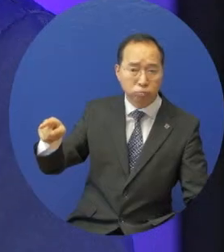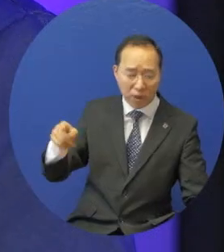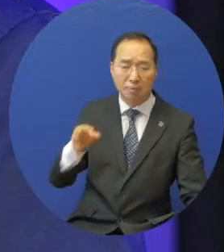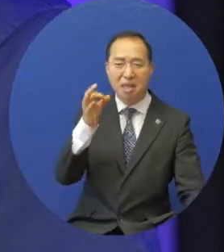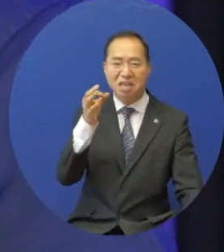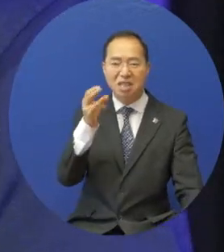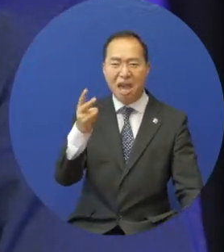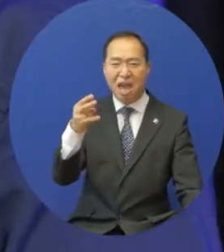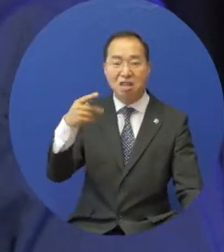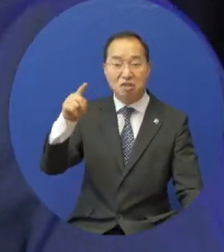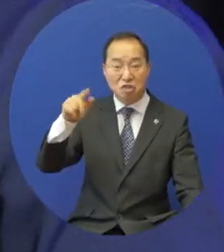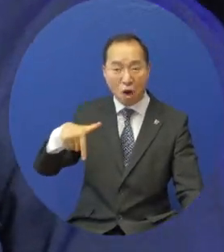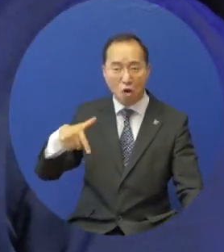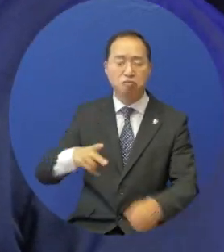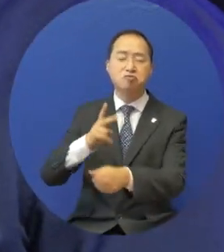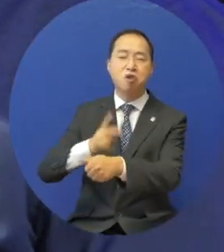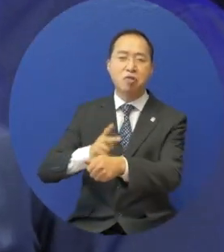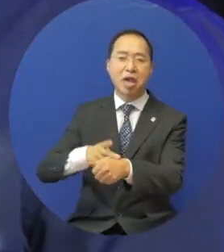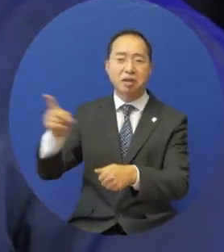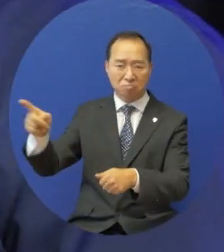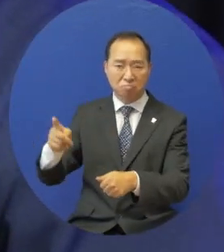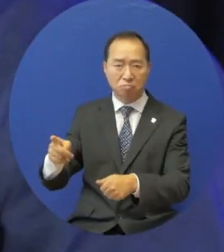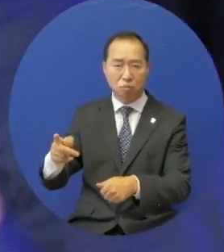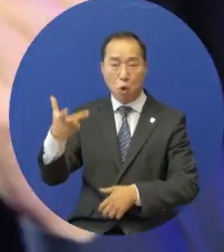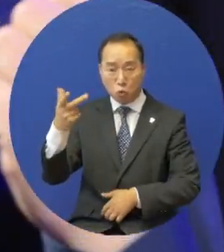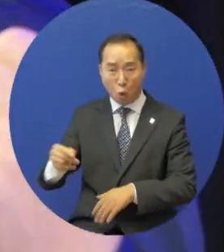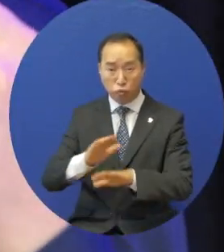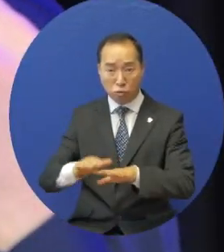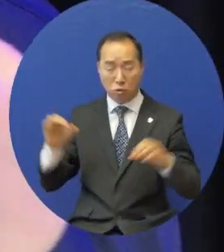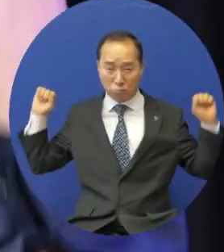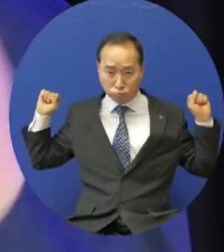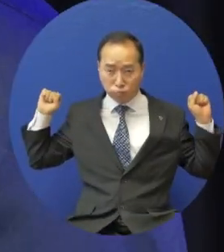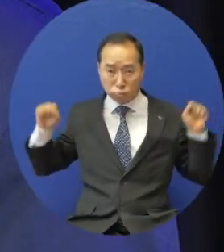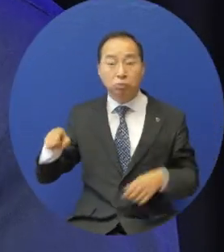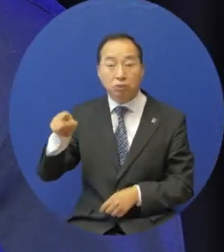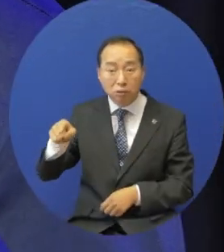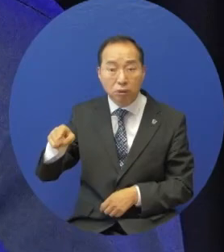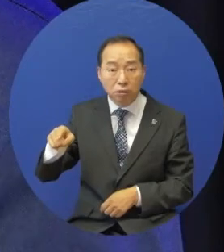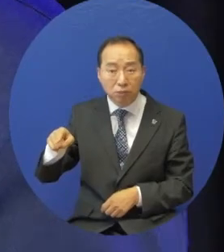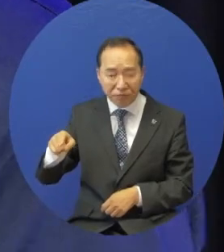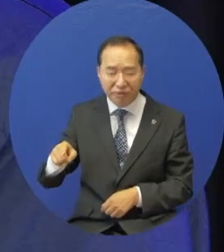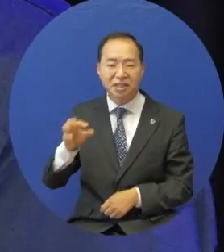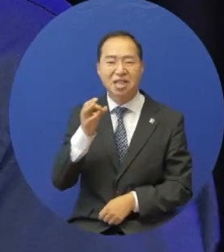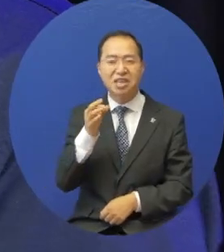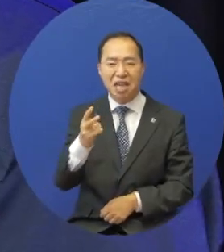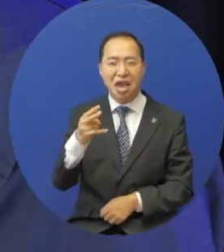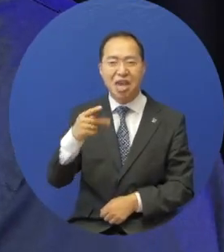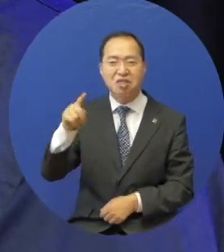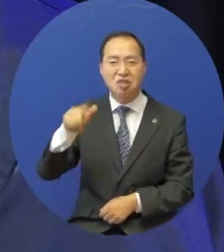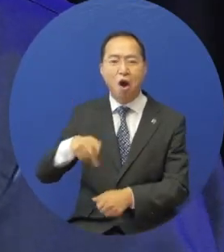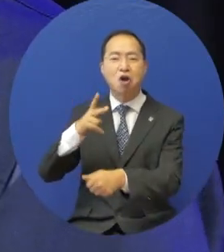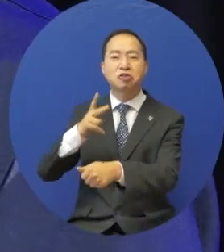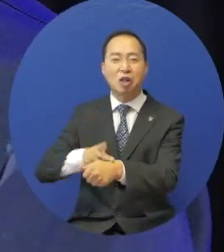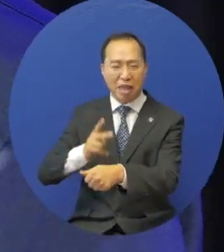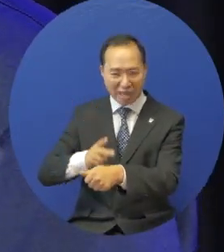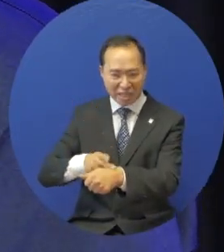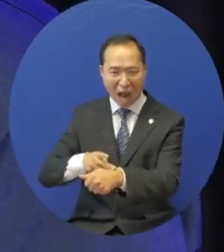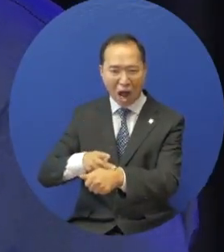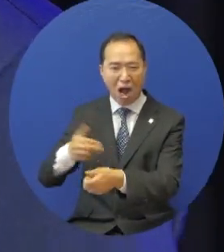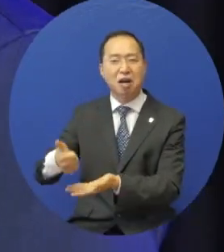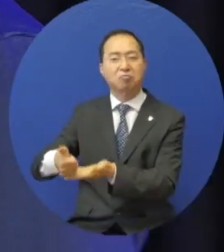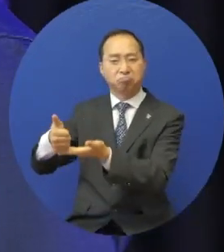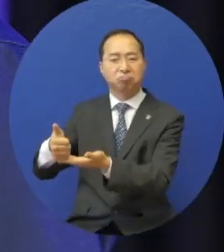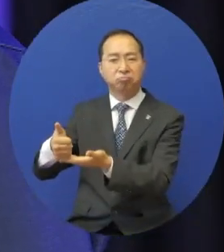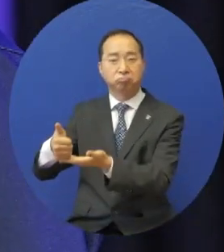그래서 그분에게 소위 말해서 똥장군을 지고 분뇨를 처리하는 분뇨 처리업자에게 무엇을 내려 예덕 선생이라고